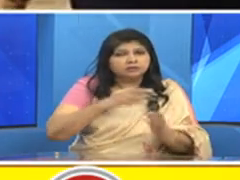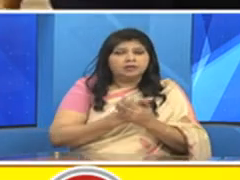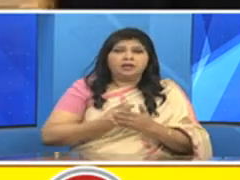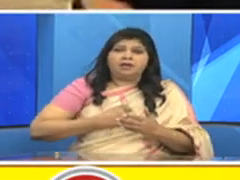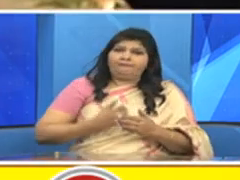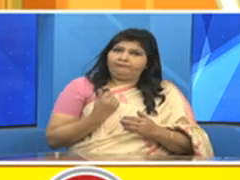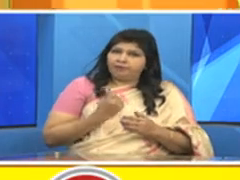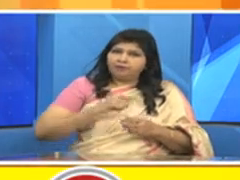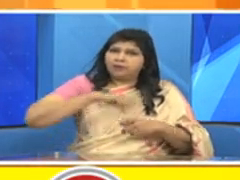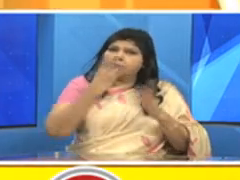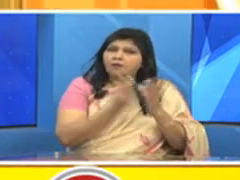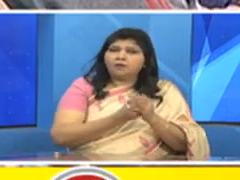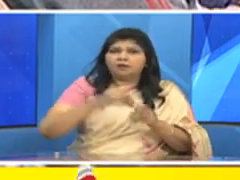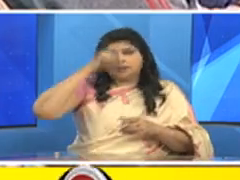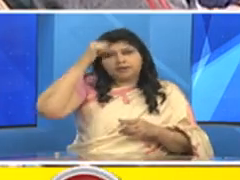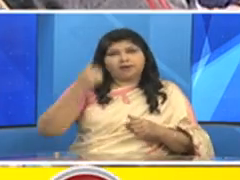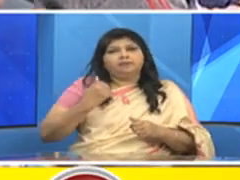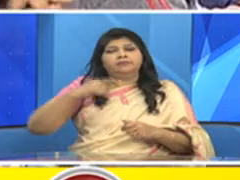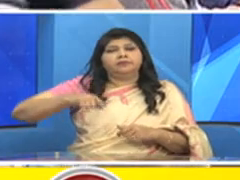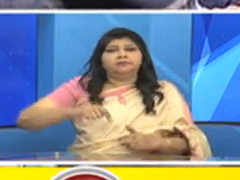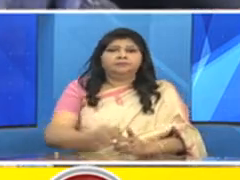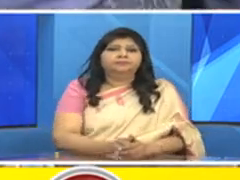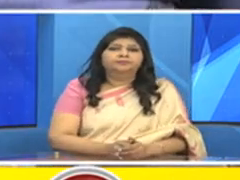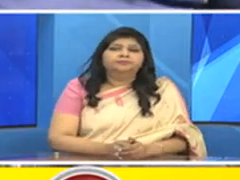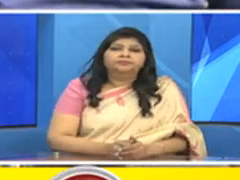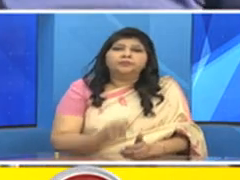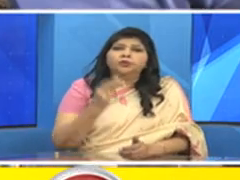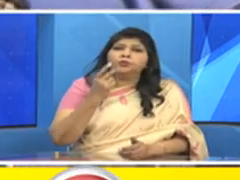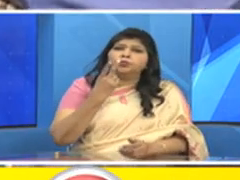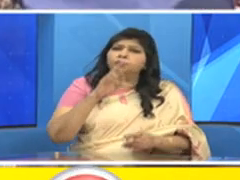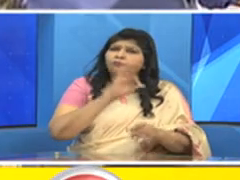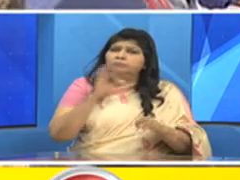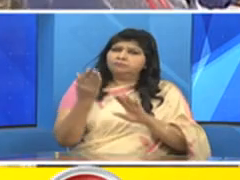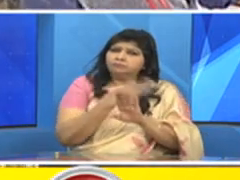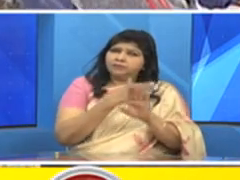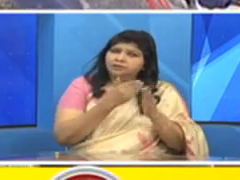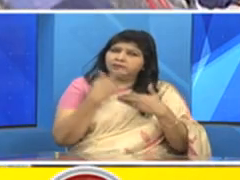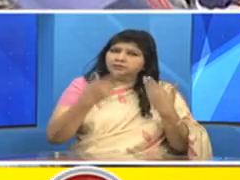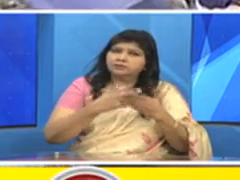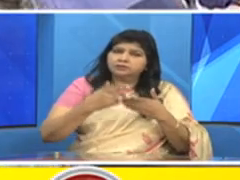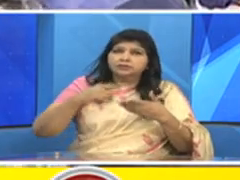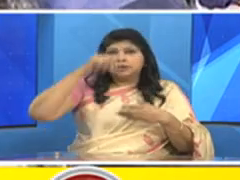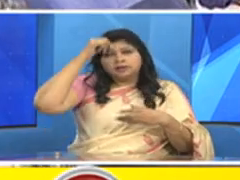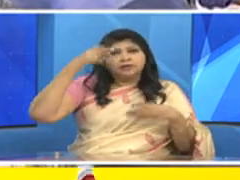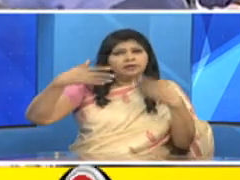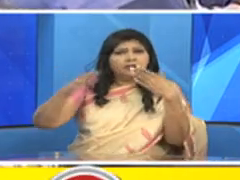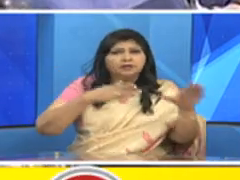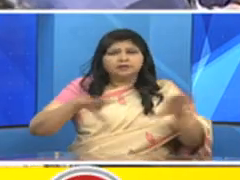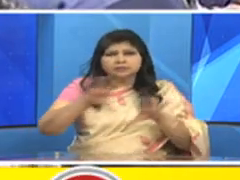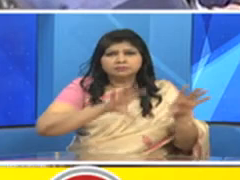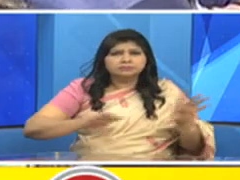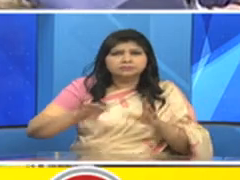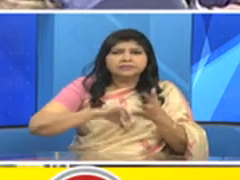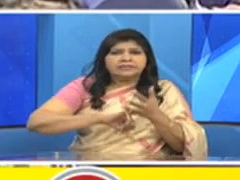इंडिया फिट। मेरे प्यारे देशवासियों, 2 सप्ताह पहले भारत के अलग अलग हिस्सों में अलग